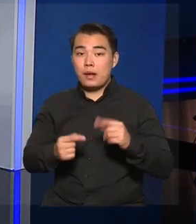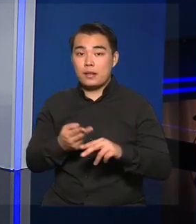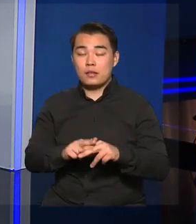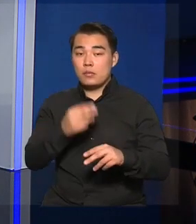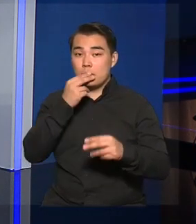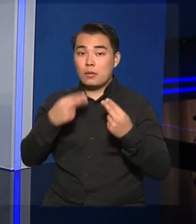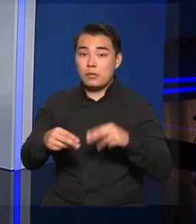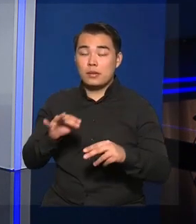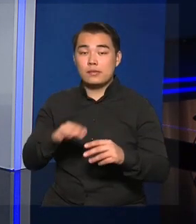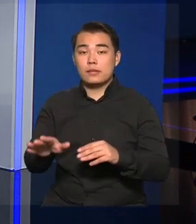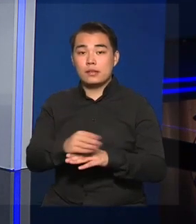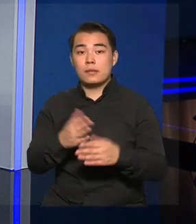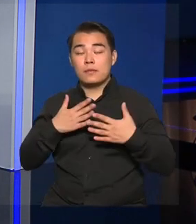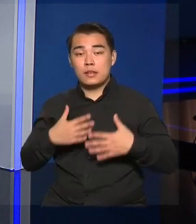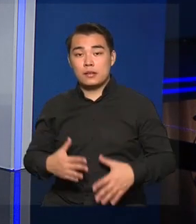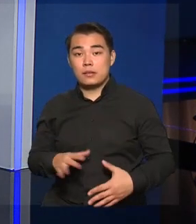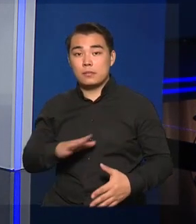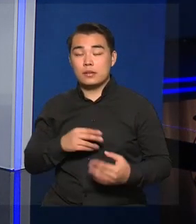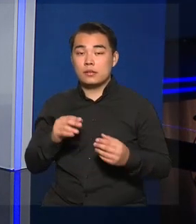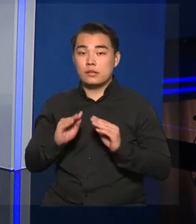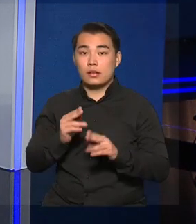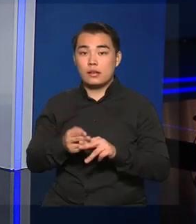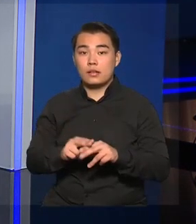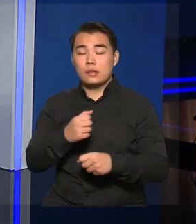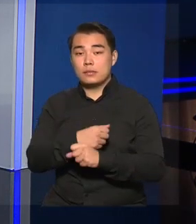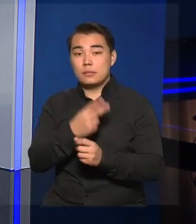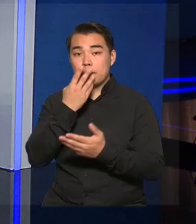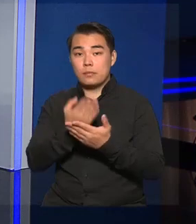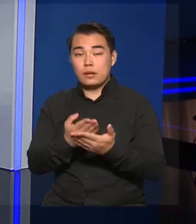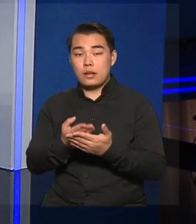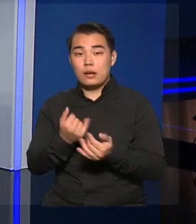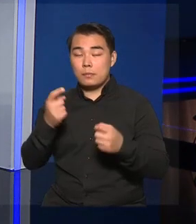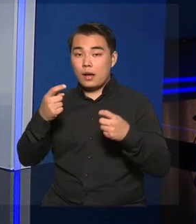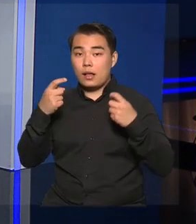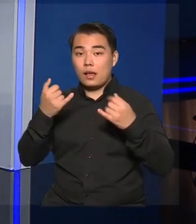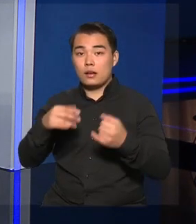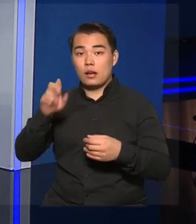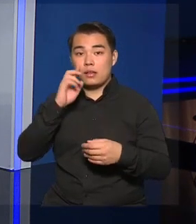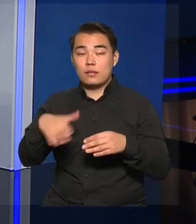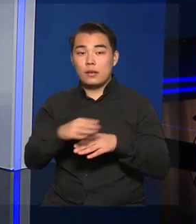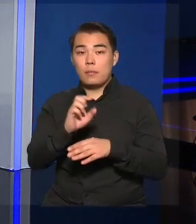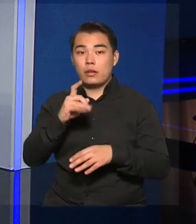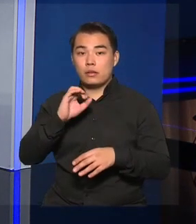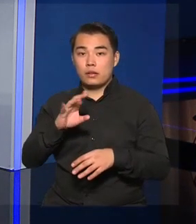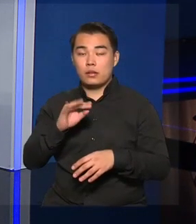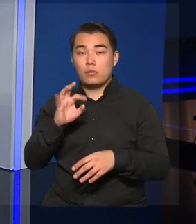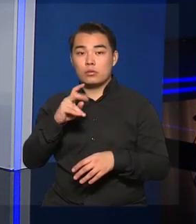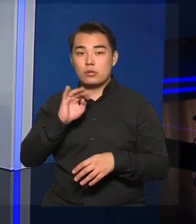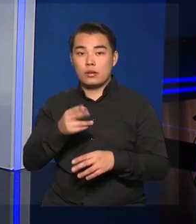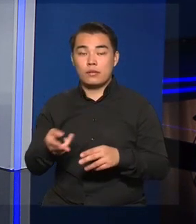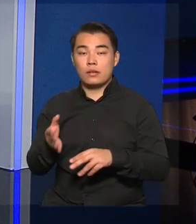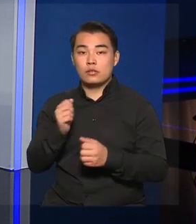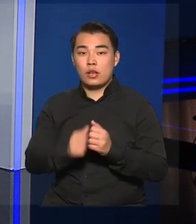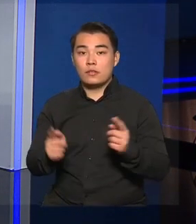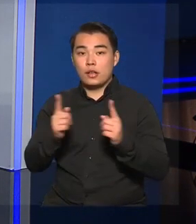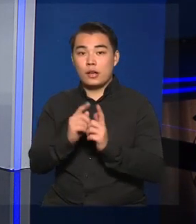азық, ал жүннен киім мен бұйым жасады. Төрт түліктің төресі саналатын түйе малы қазір еліміздің батыс және оңтүстік аймақтарында көп